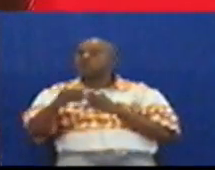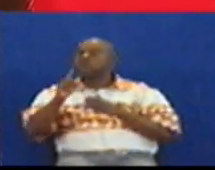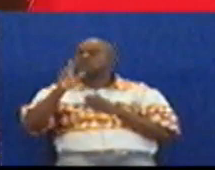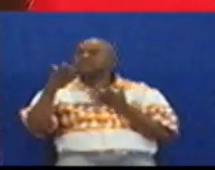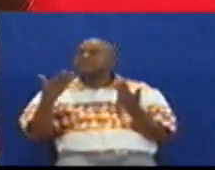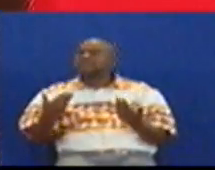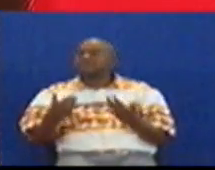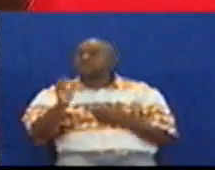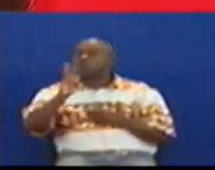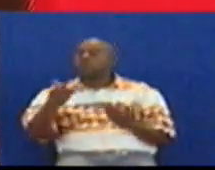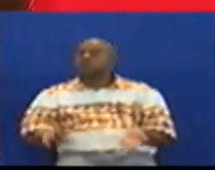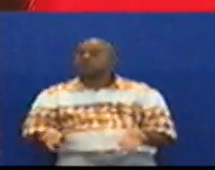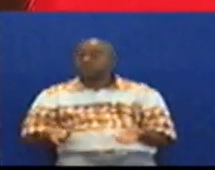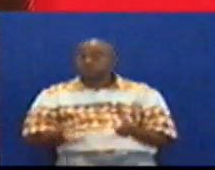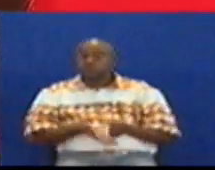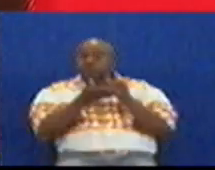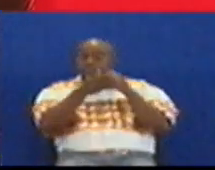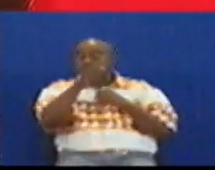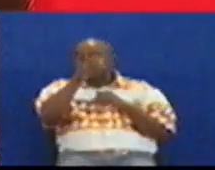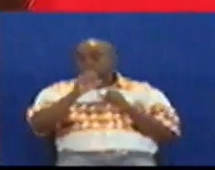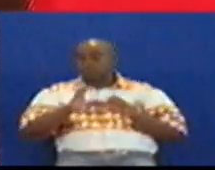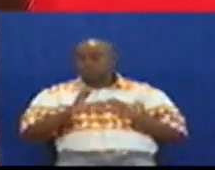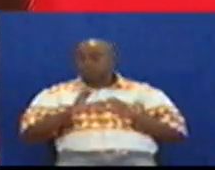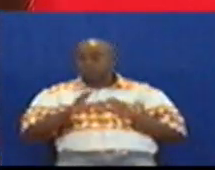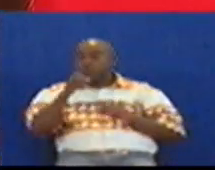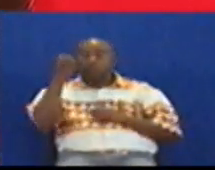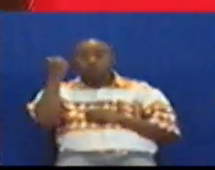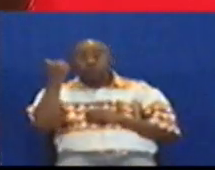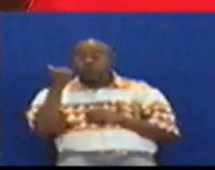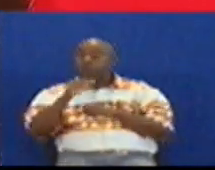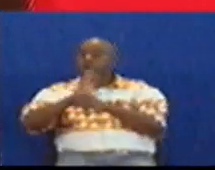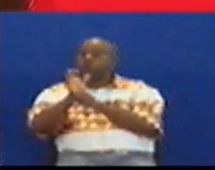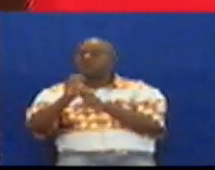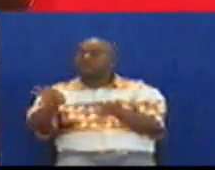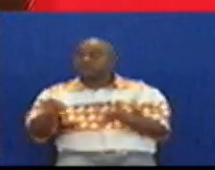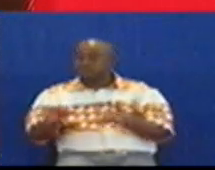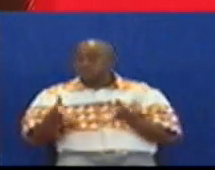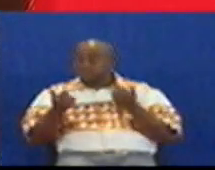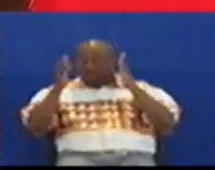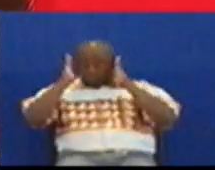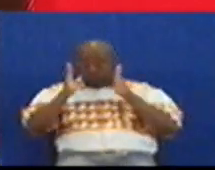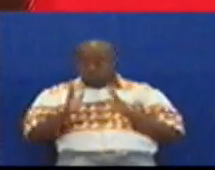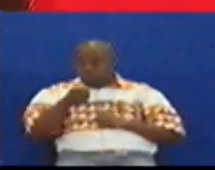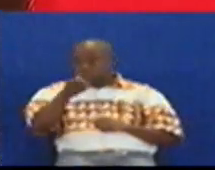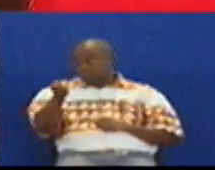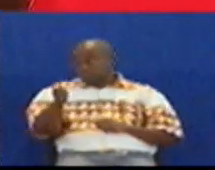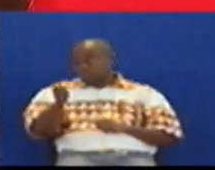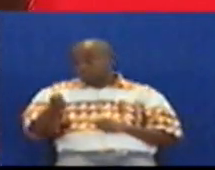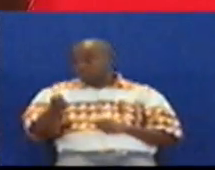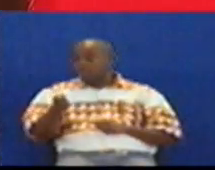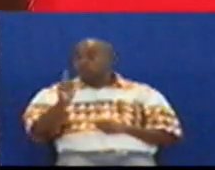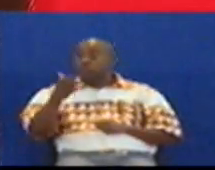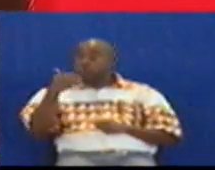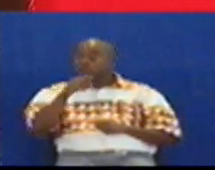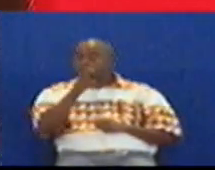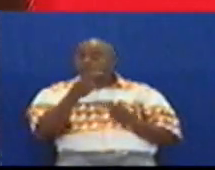yawasaidie kuokoa maisha ya watu wanaopotea kila siku kutokana na gonjwa la corona. Kwa hiyo Mheshimiwa Spika, kuna haja